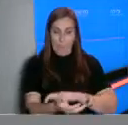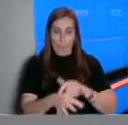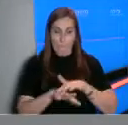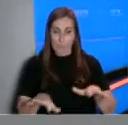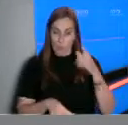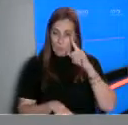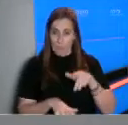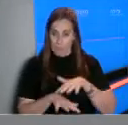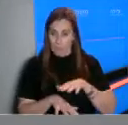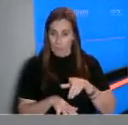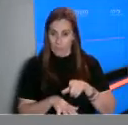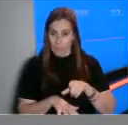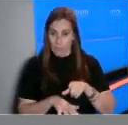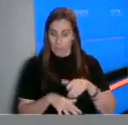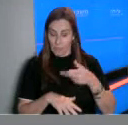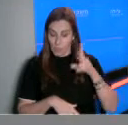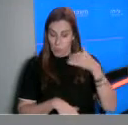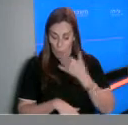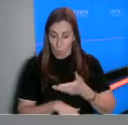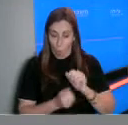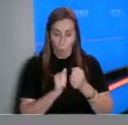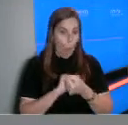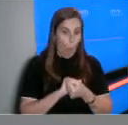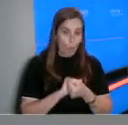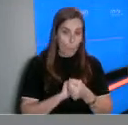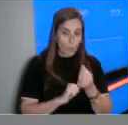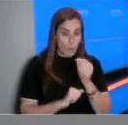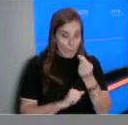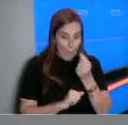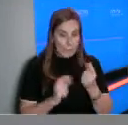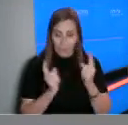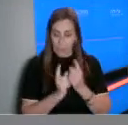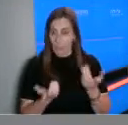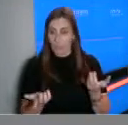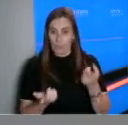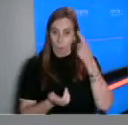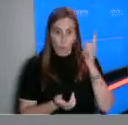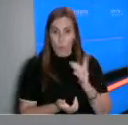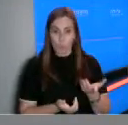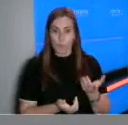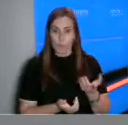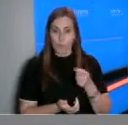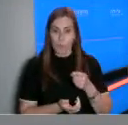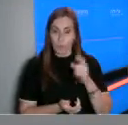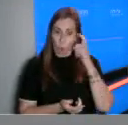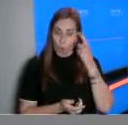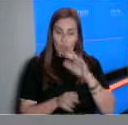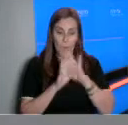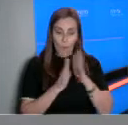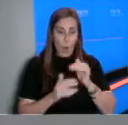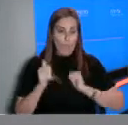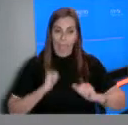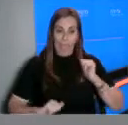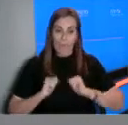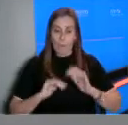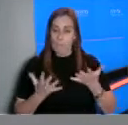לא יודע האם זה דימום שהולך להחריף, האם זה דימום קטן וקצרצר, אתה חושש מכל כאב